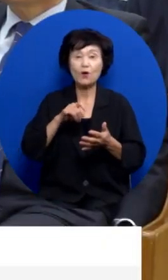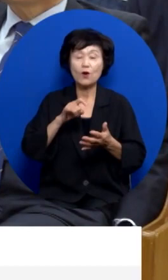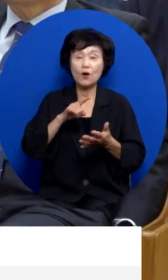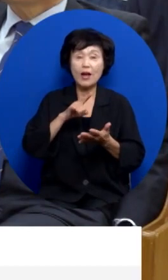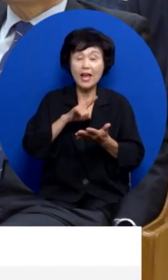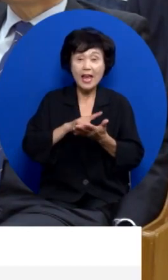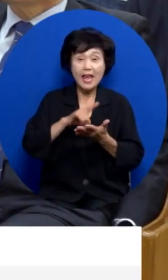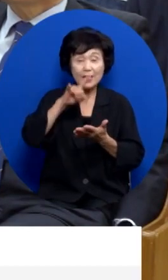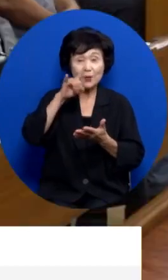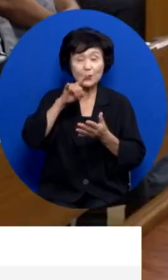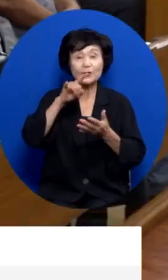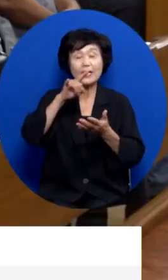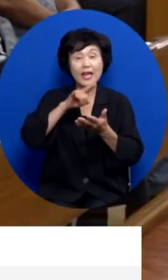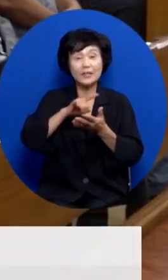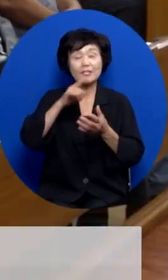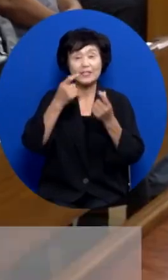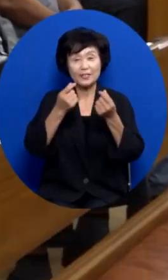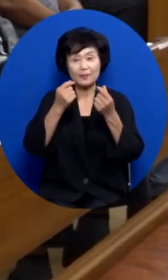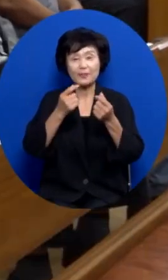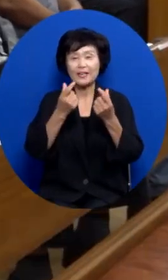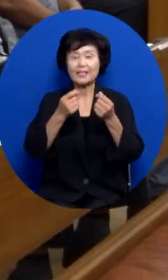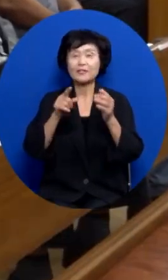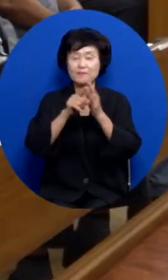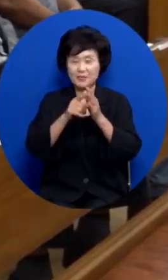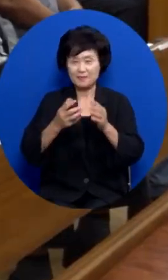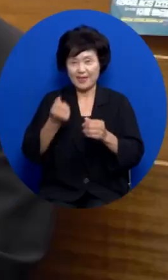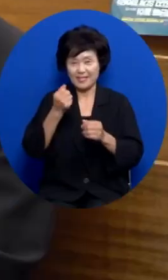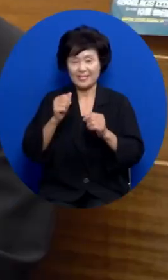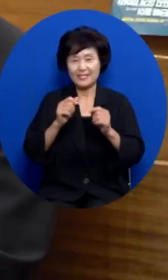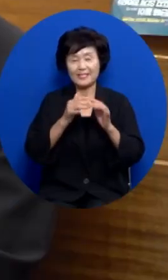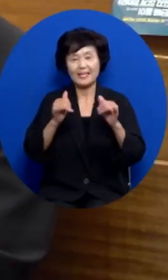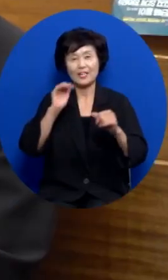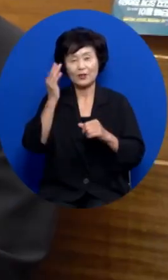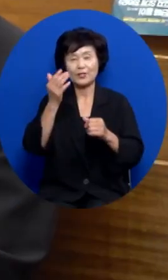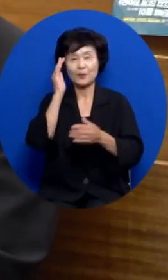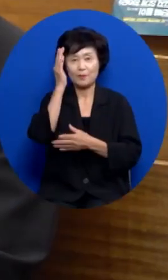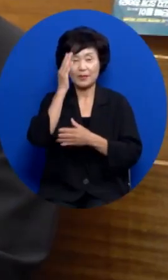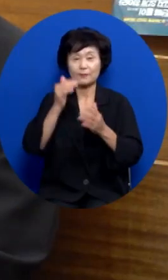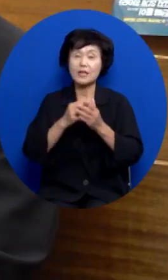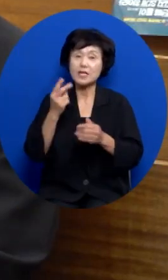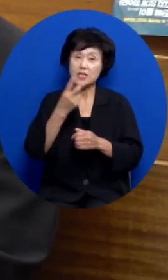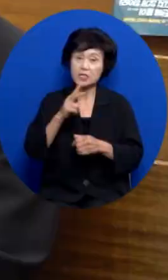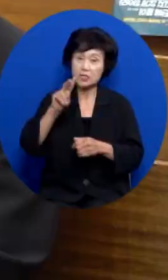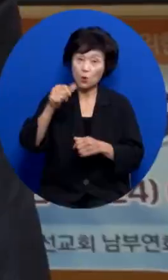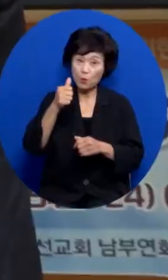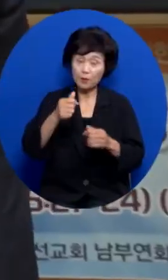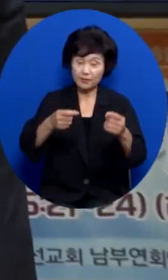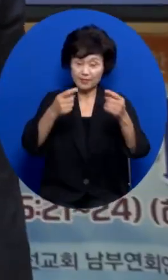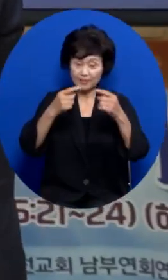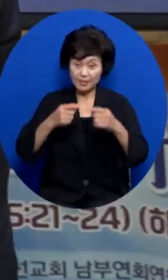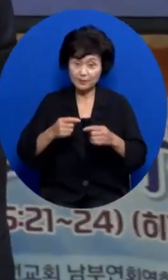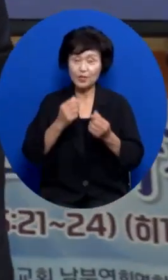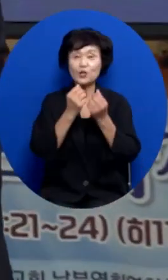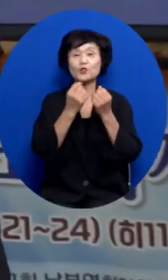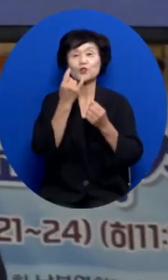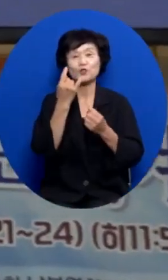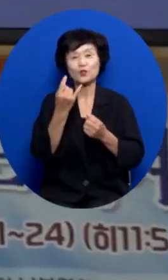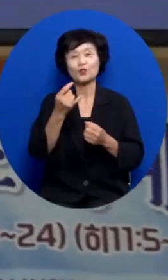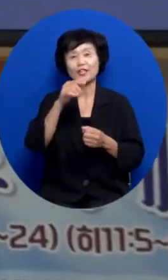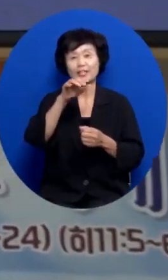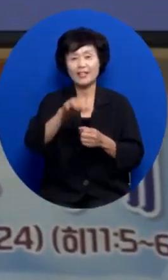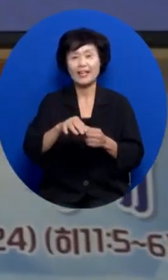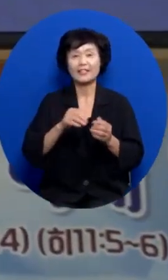하나님과 동행하길 바란다고 권면했습니다. 한편 2,500여 명이 참석한 수련회는 전도 컨퍼런스 선교